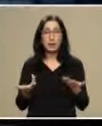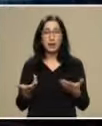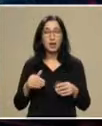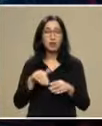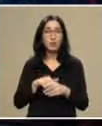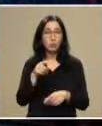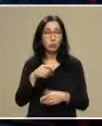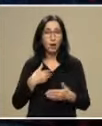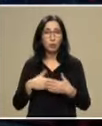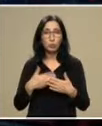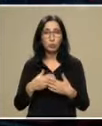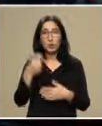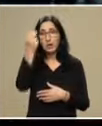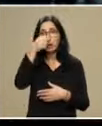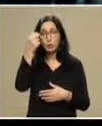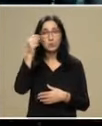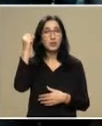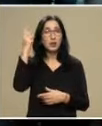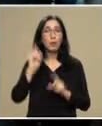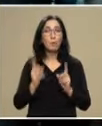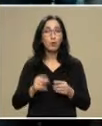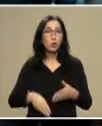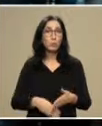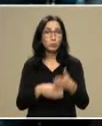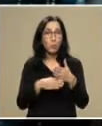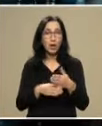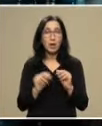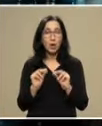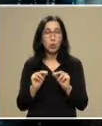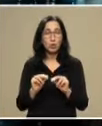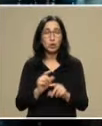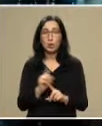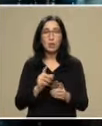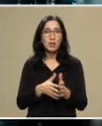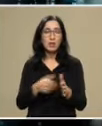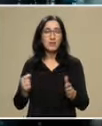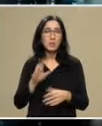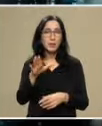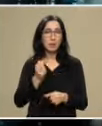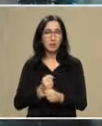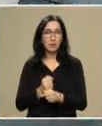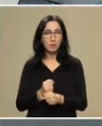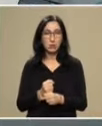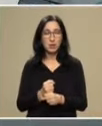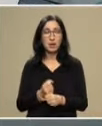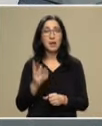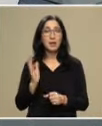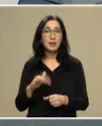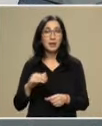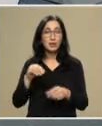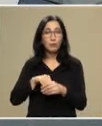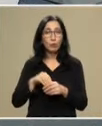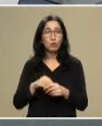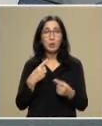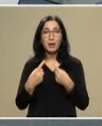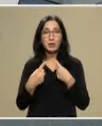в това отношение изкуственият интелект може да подпомага учените, не да изземе тяхната функция. Нека да включим в